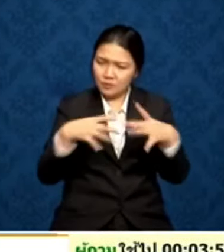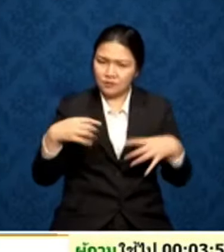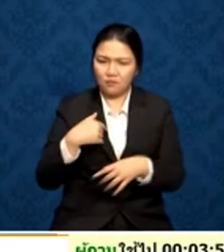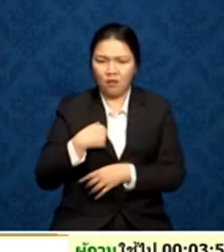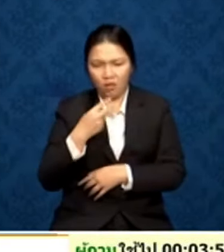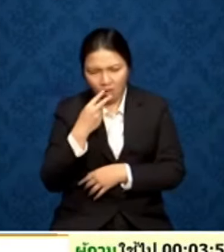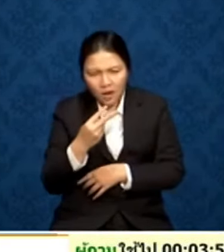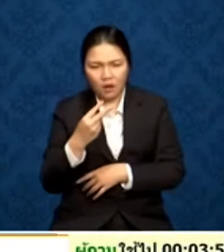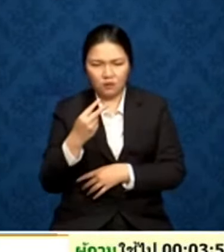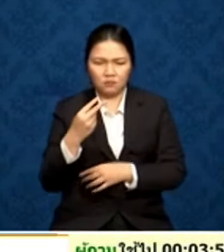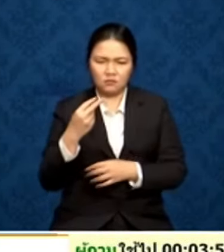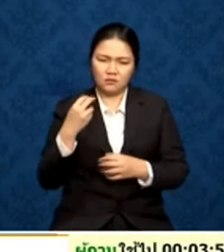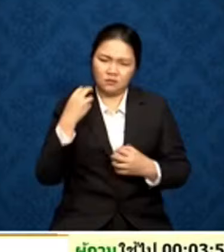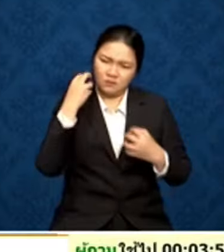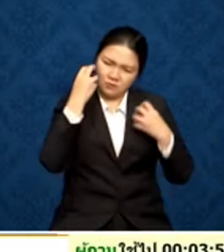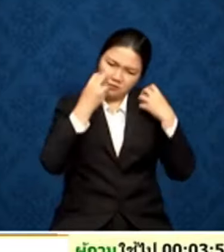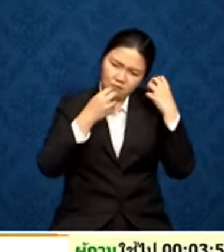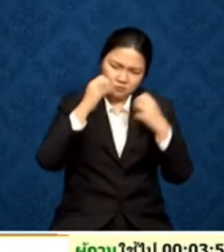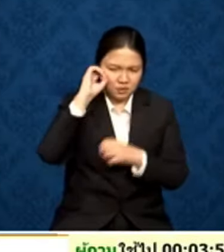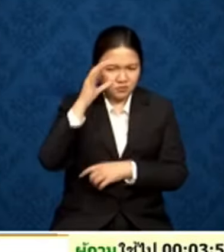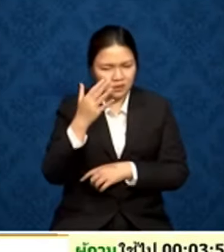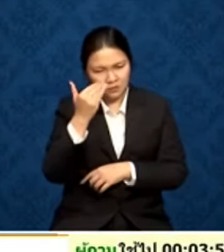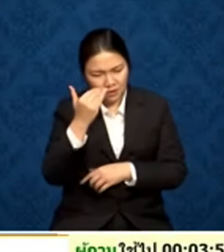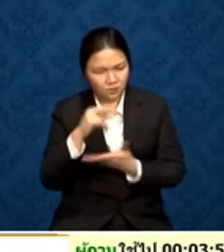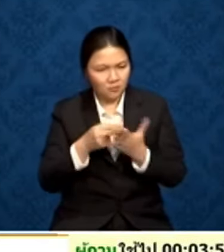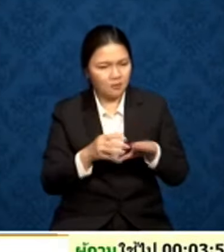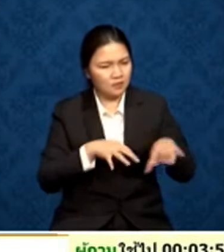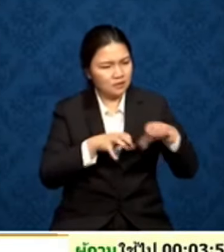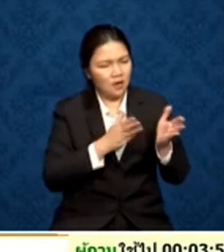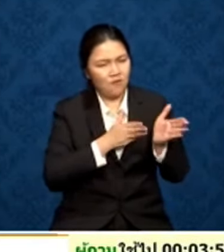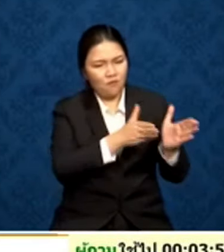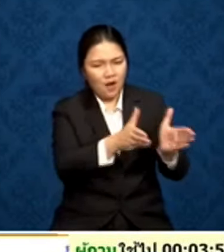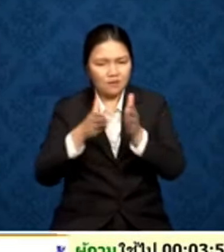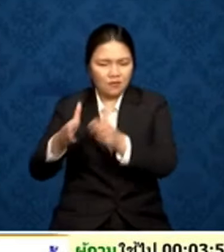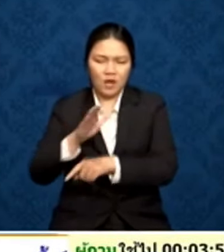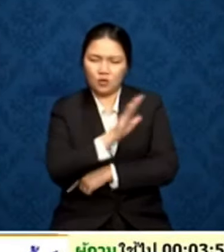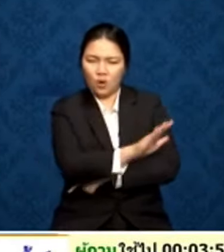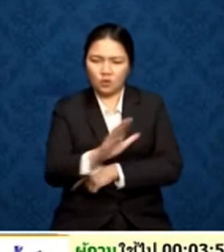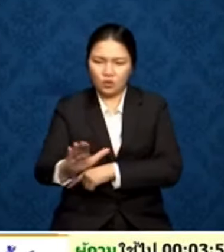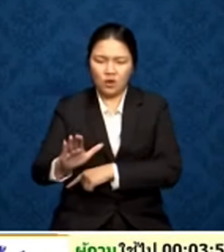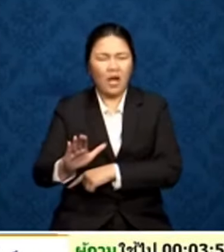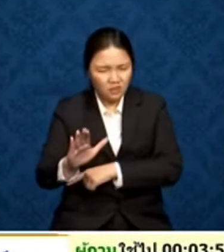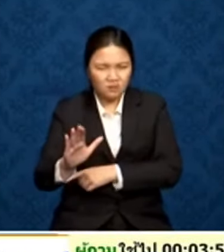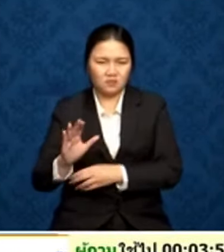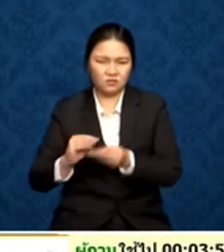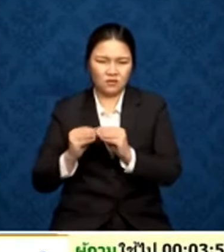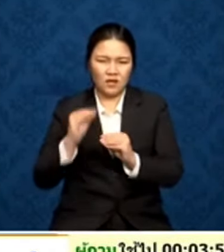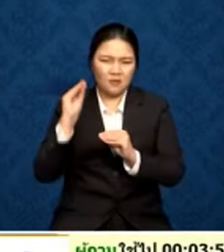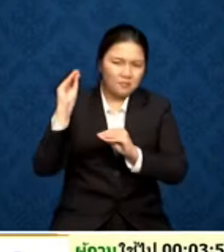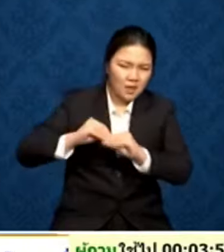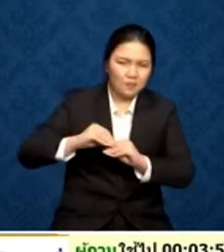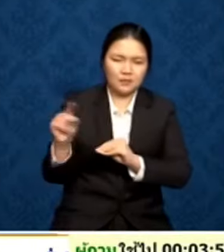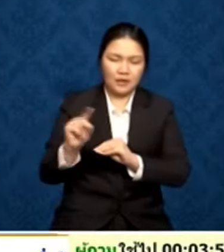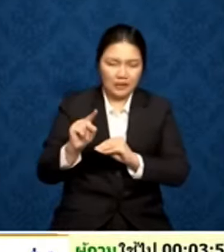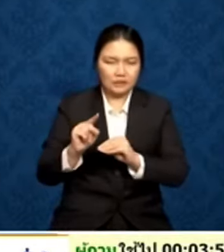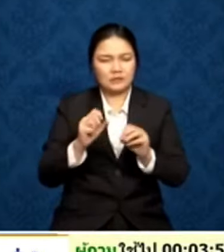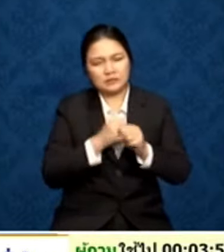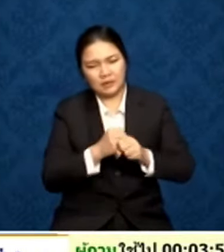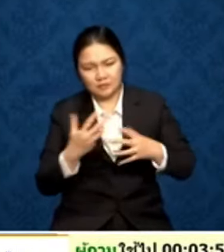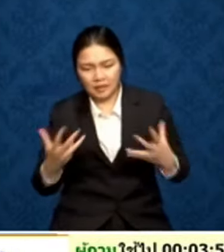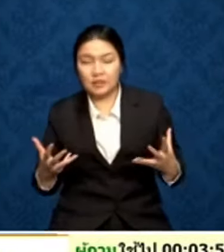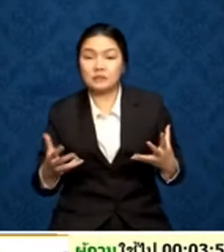ากในเรื่องของการบริหารจัดการว่าเราจะเติมอะไรไปตรงไหนอย่างไรเพื่